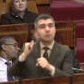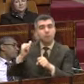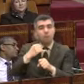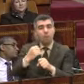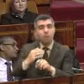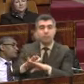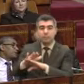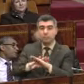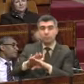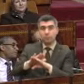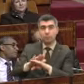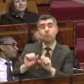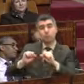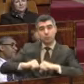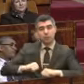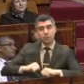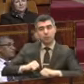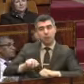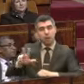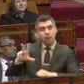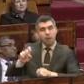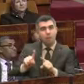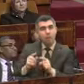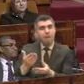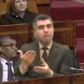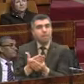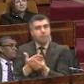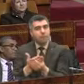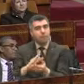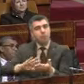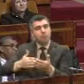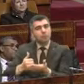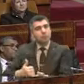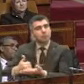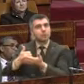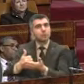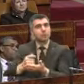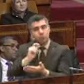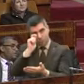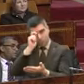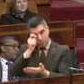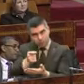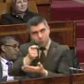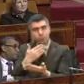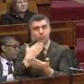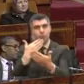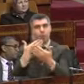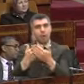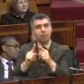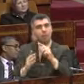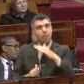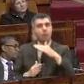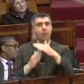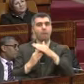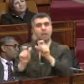حنا واثقين في الجدية ديالكم في التعامل مثل هذه الملفات والتعاطي معها، فلكم جزيل الشكر أن تسرعوا من الحد من هذه المعاناة باش